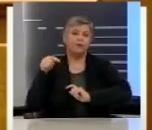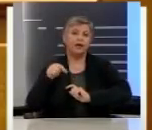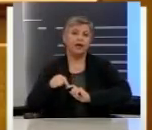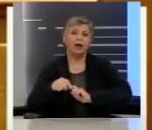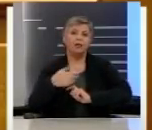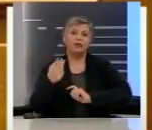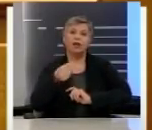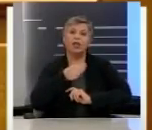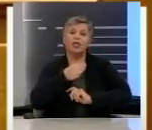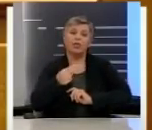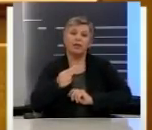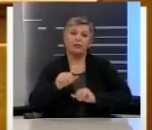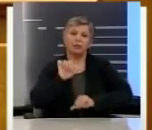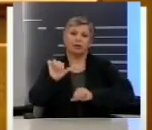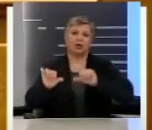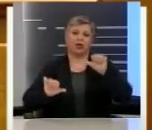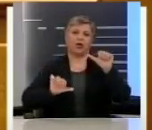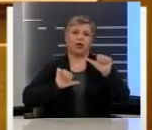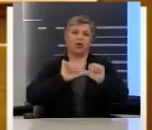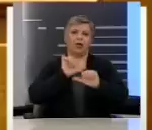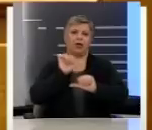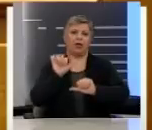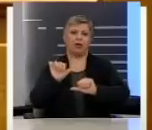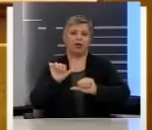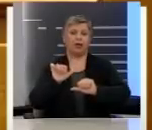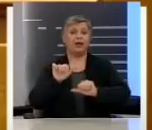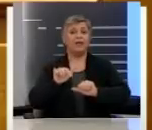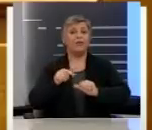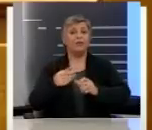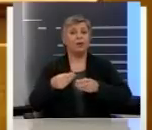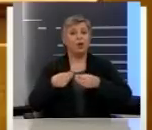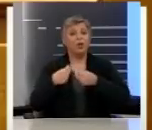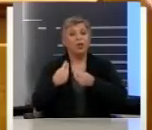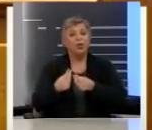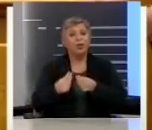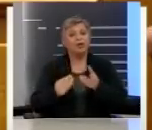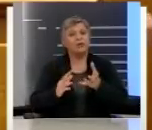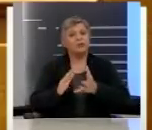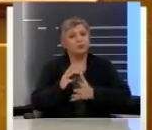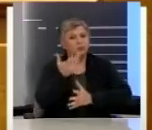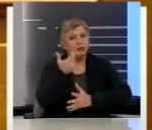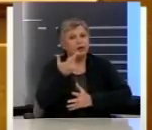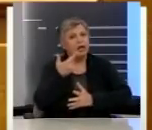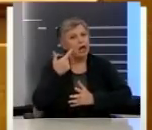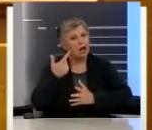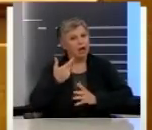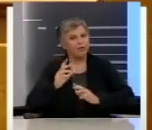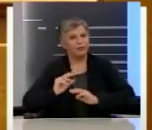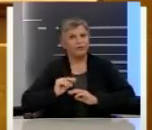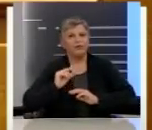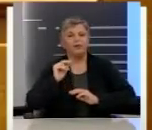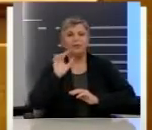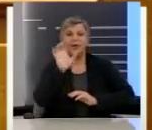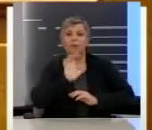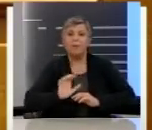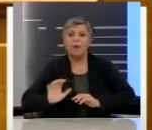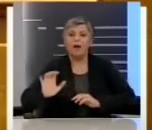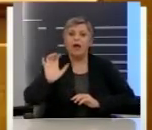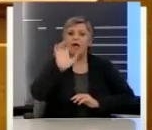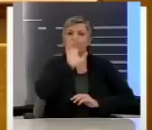θεσμική μεταρρύθμιση που εξυγχρονίζει και εξευρωπαίζει, αν θέλετε, το πλαίσιο το θεσμικό στη χώρα